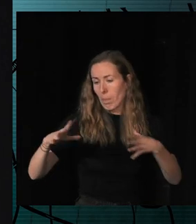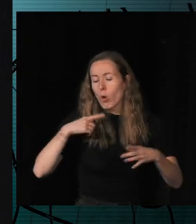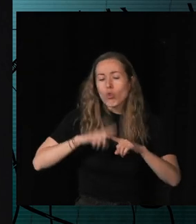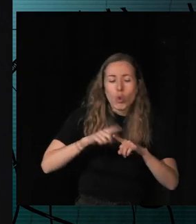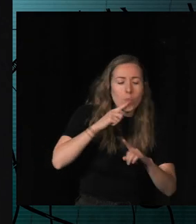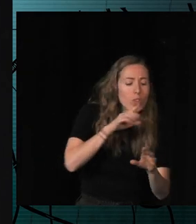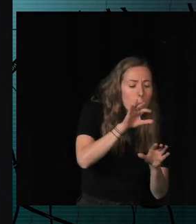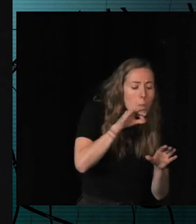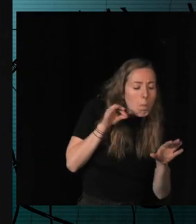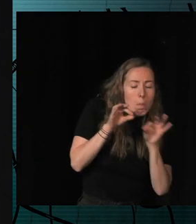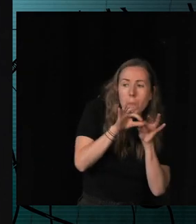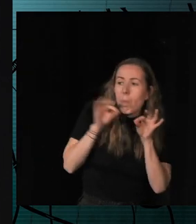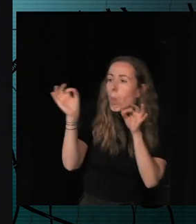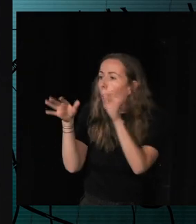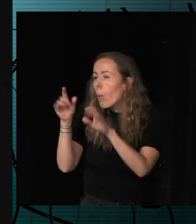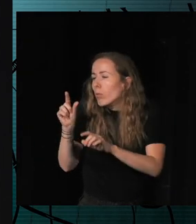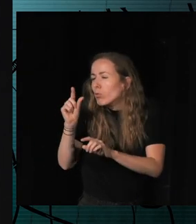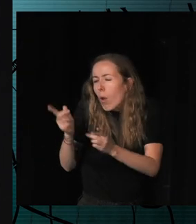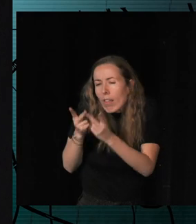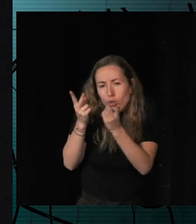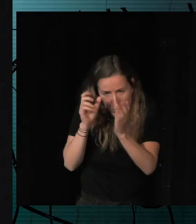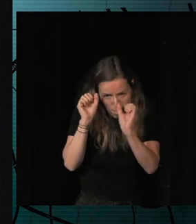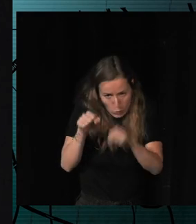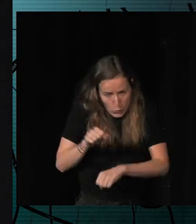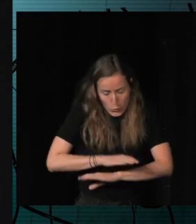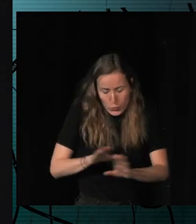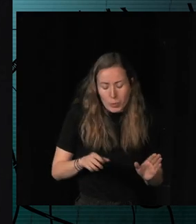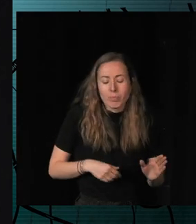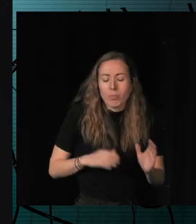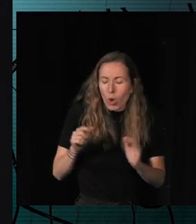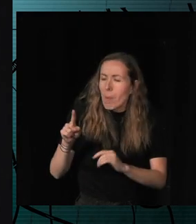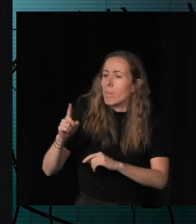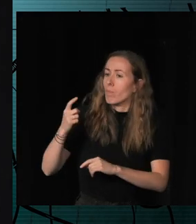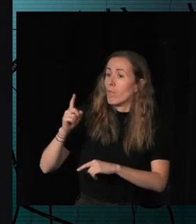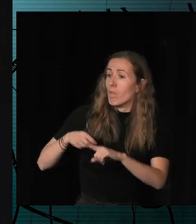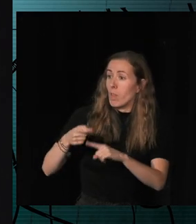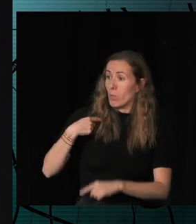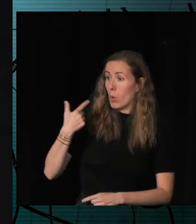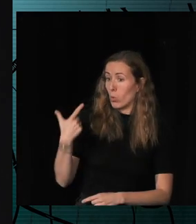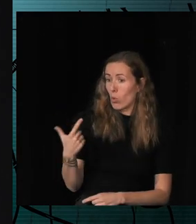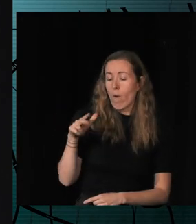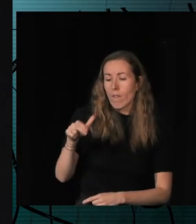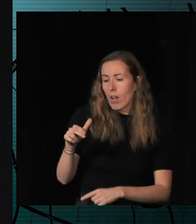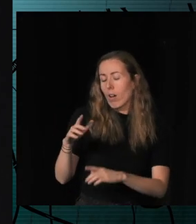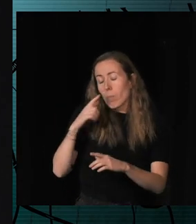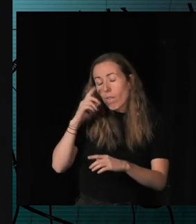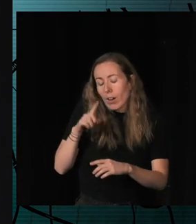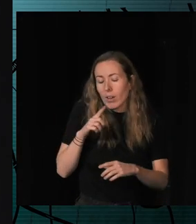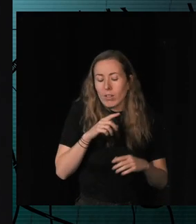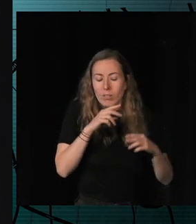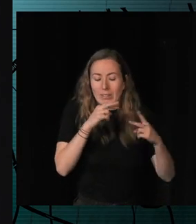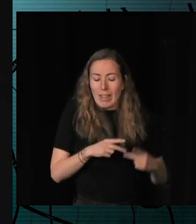autrre et euh et c'est un projet qui quand même un peu différent d'avant parce que je crois que ravari n'est pas scénarist cette